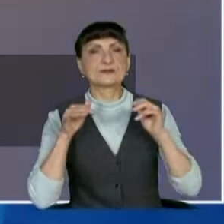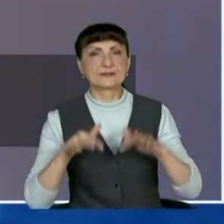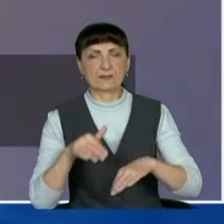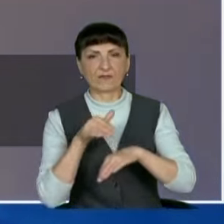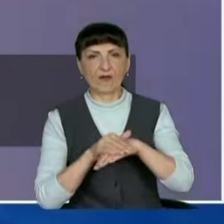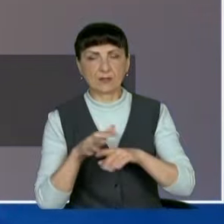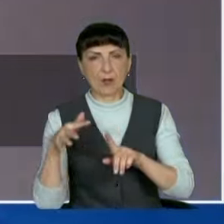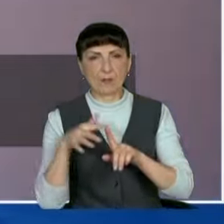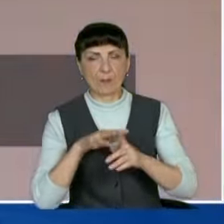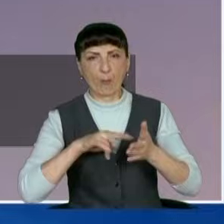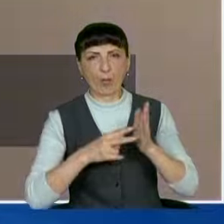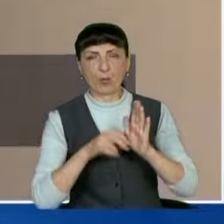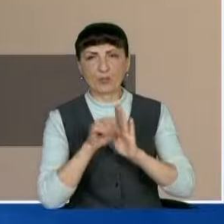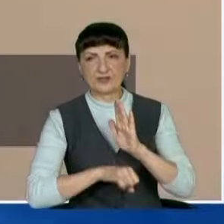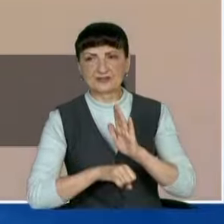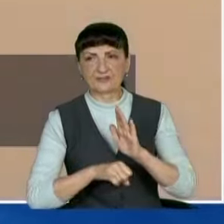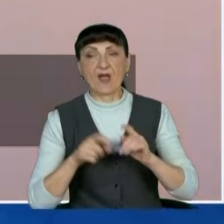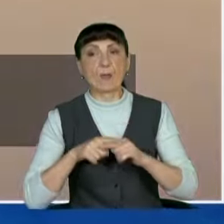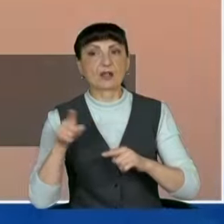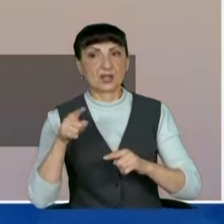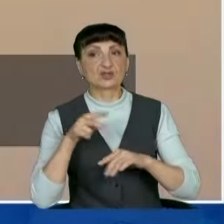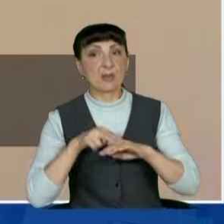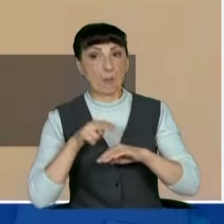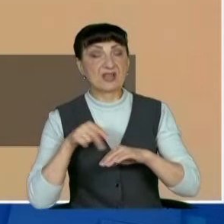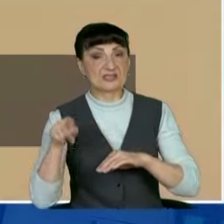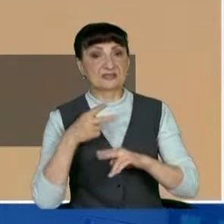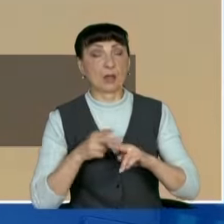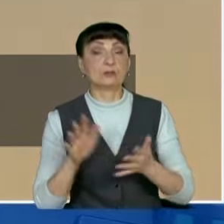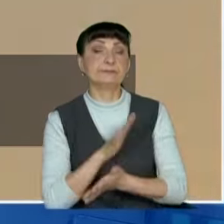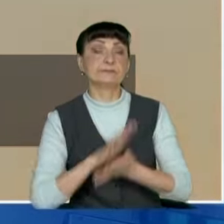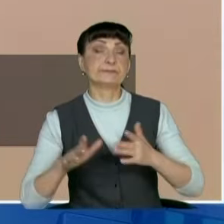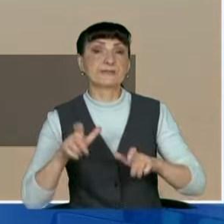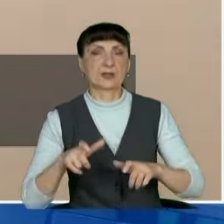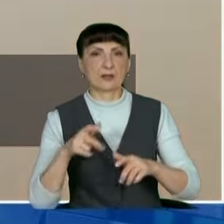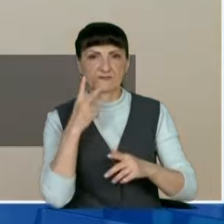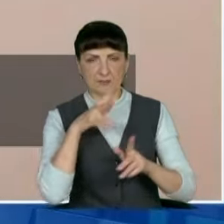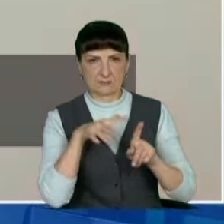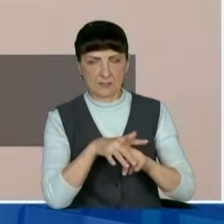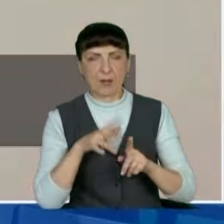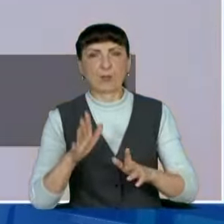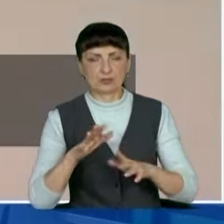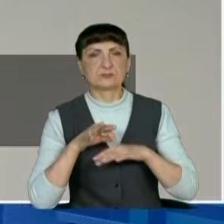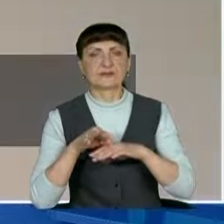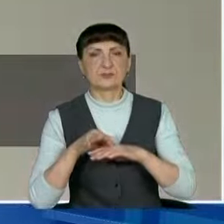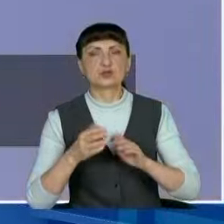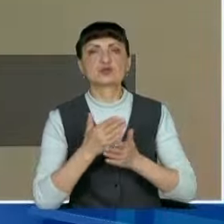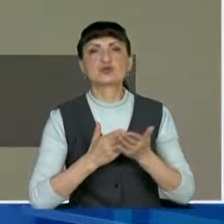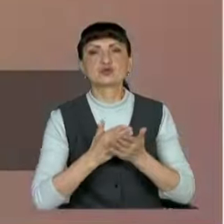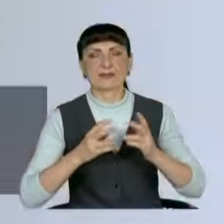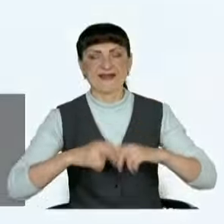факту покушения на убийство. А по отношению к полицейским, которые бездействовали во время нападения, проведут служебное